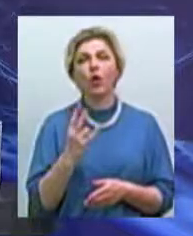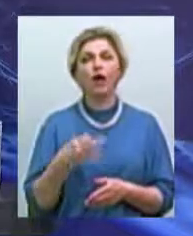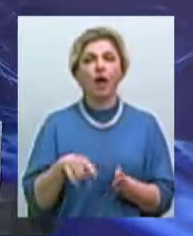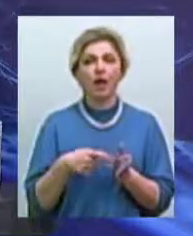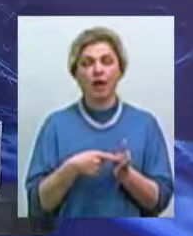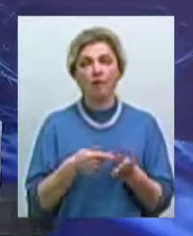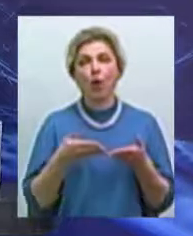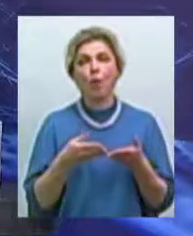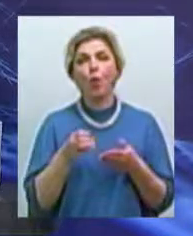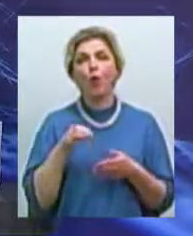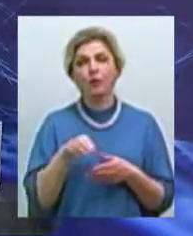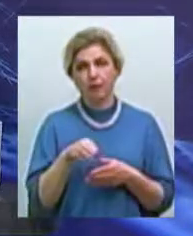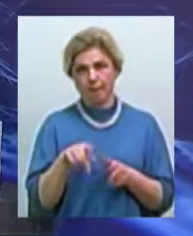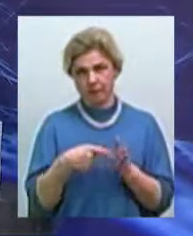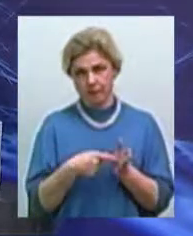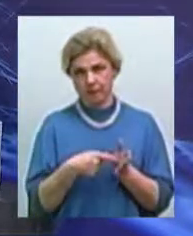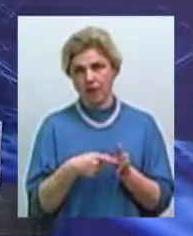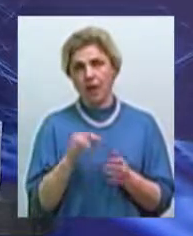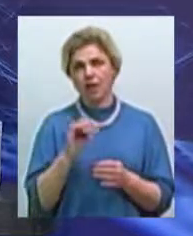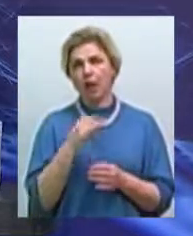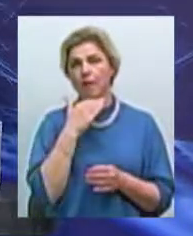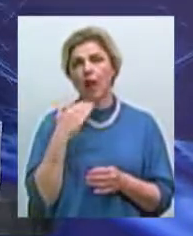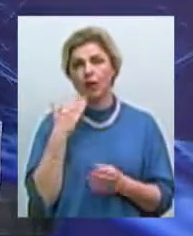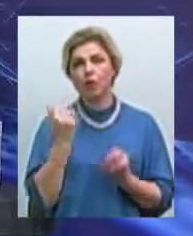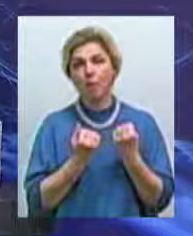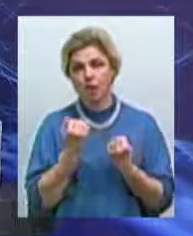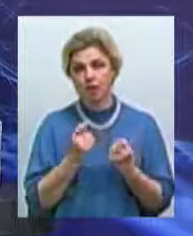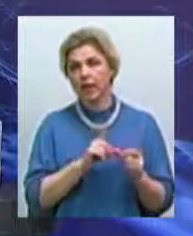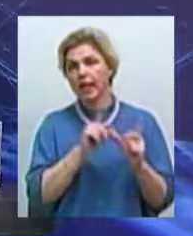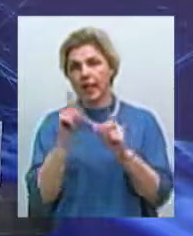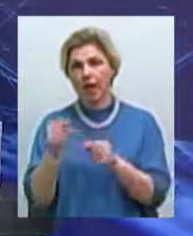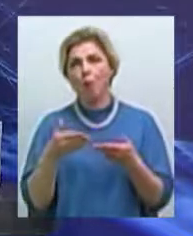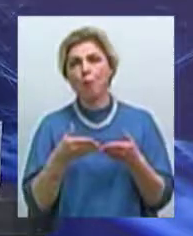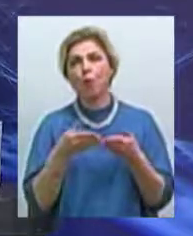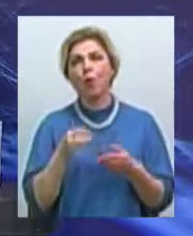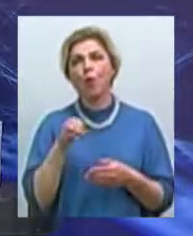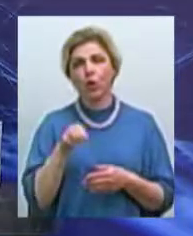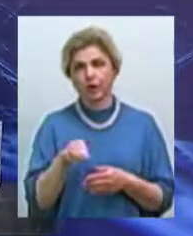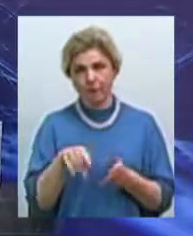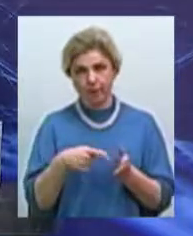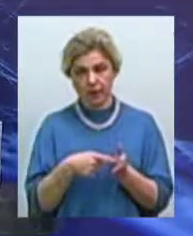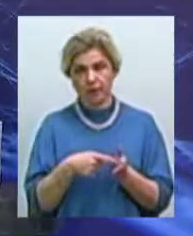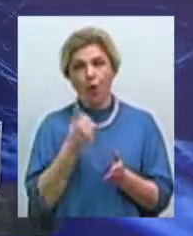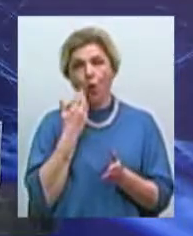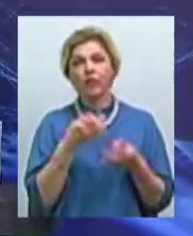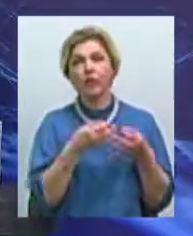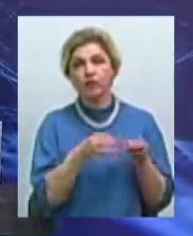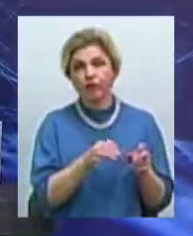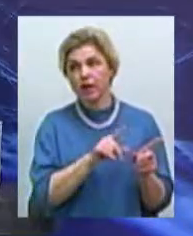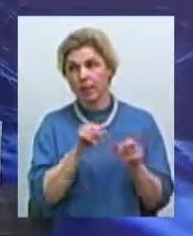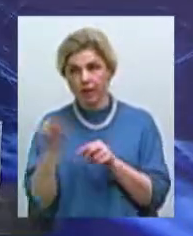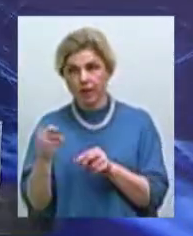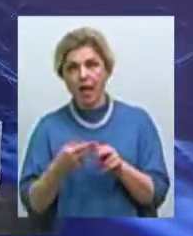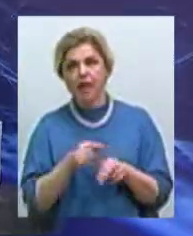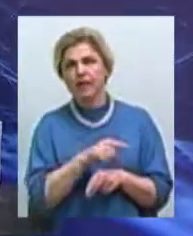дуже багато машин іде в порти місто. І коли навіть дозволяють проїхати, вони тим кількістю